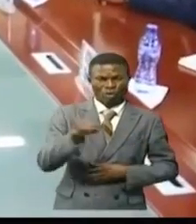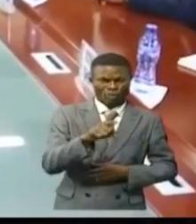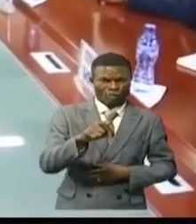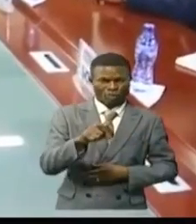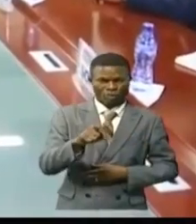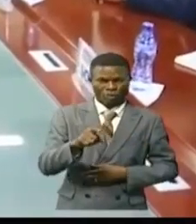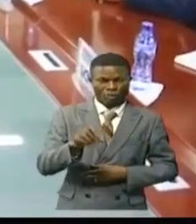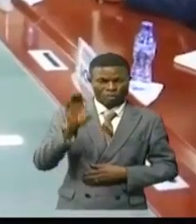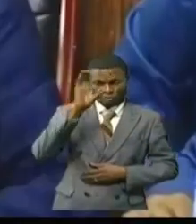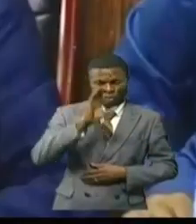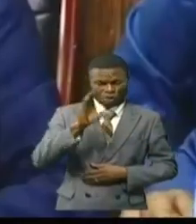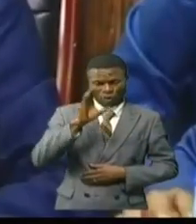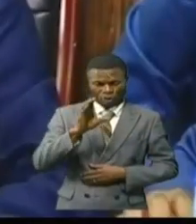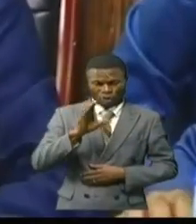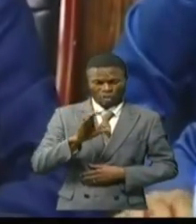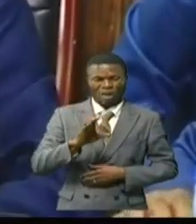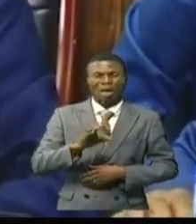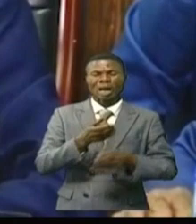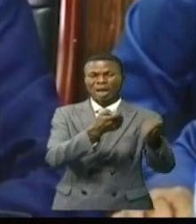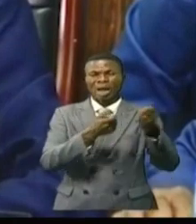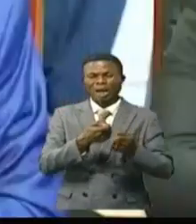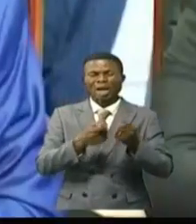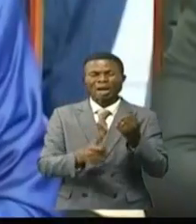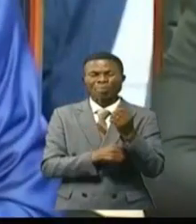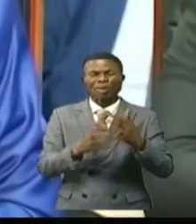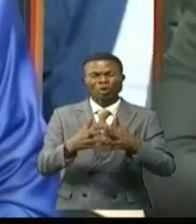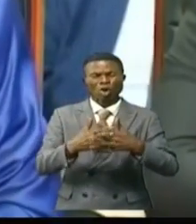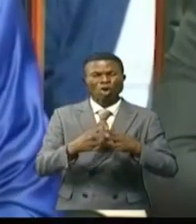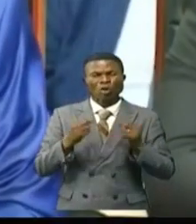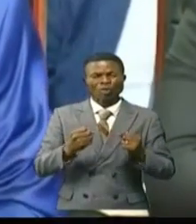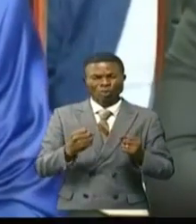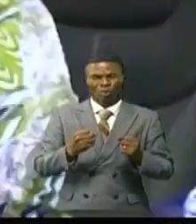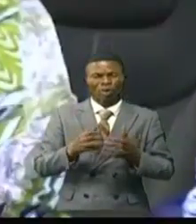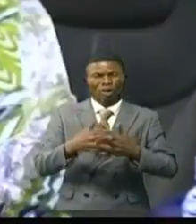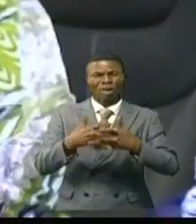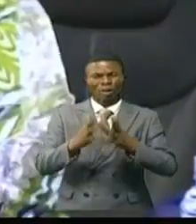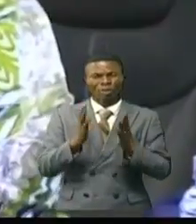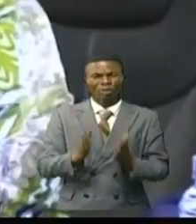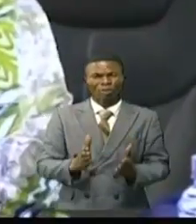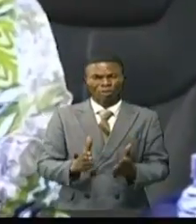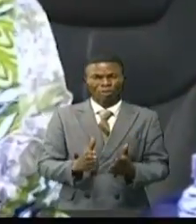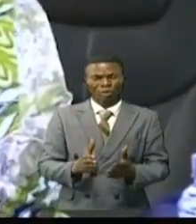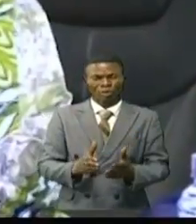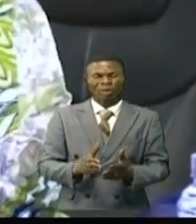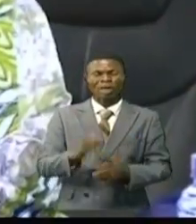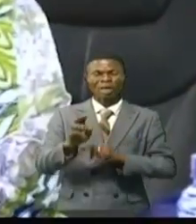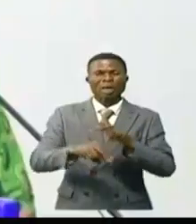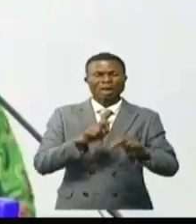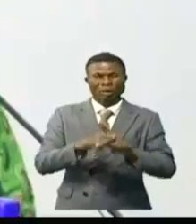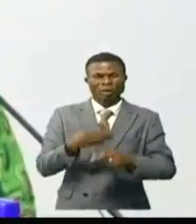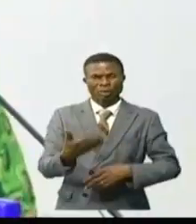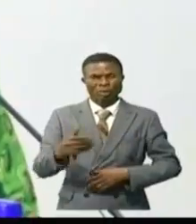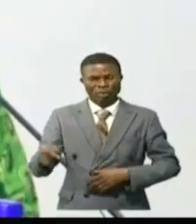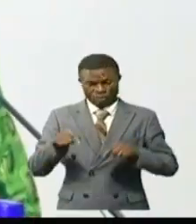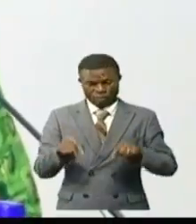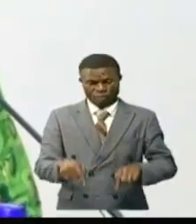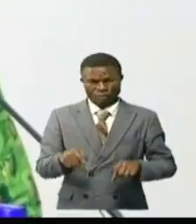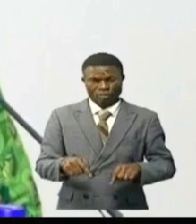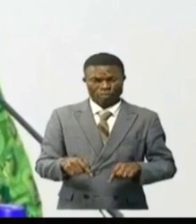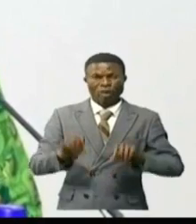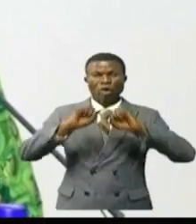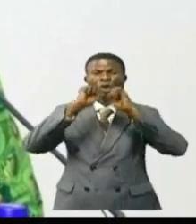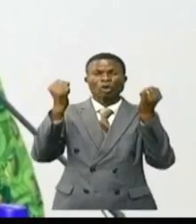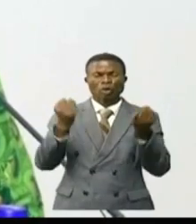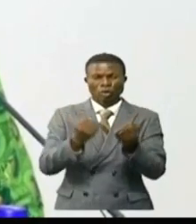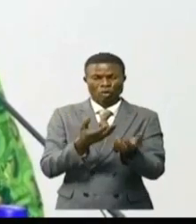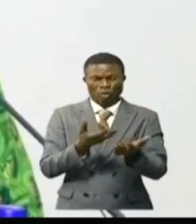tisser un bon partenariat. Ces partenariats pour de joint venture, aujourd'hui, ce qui manque est